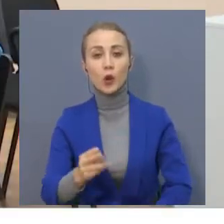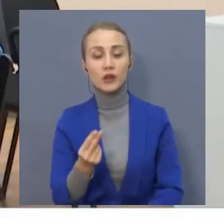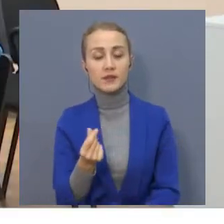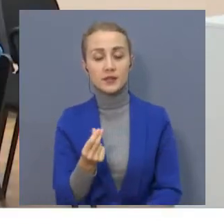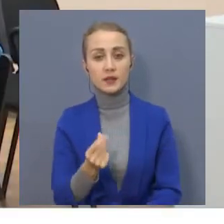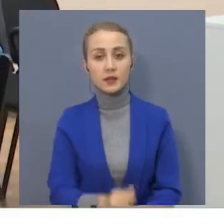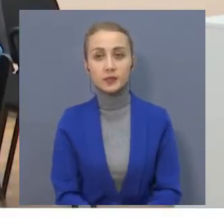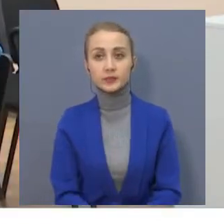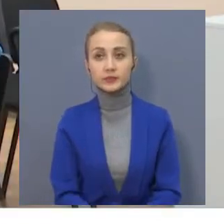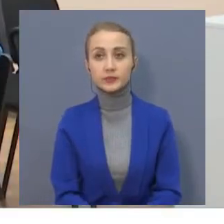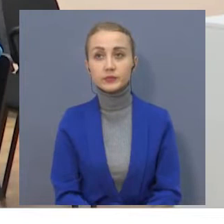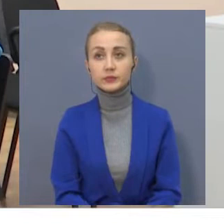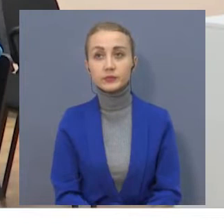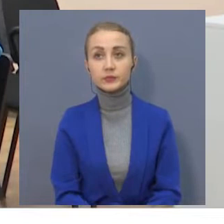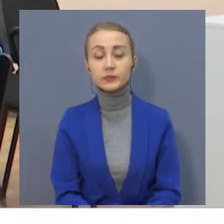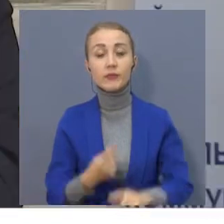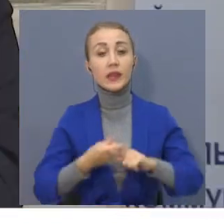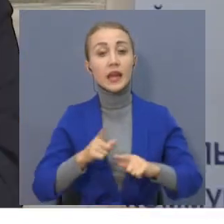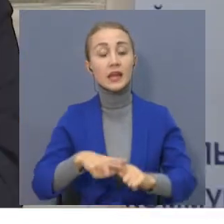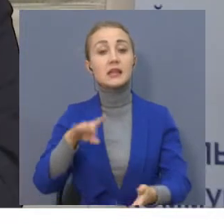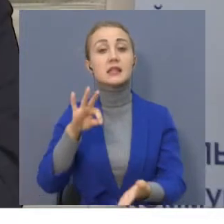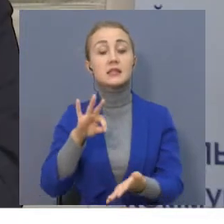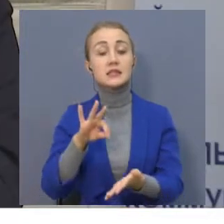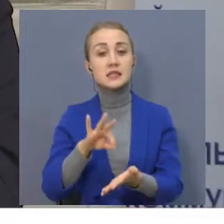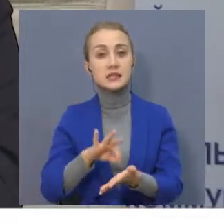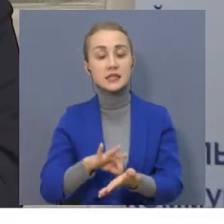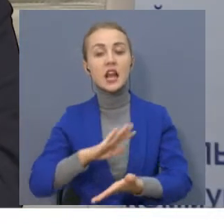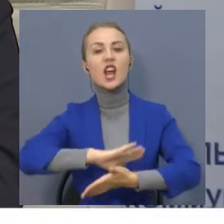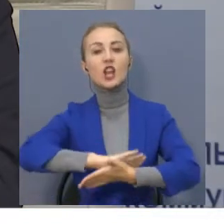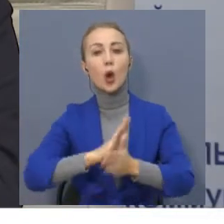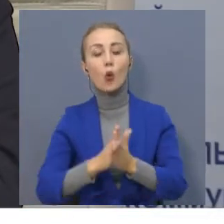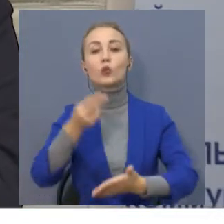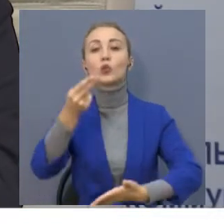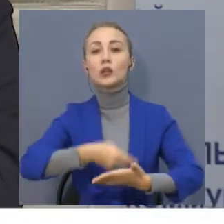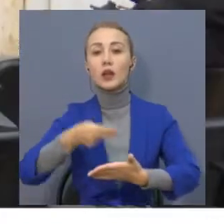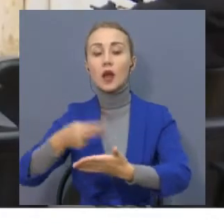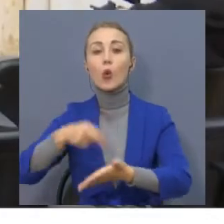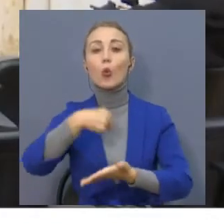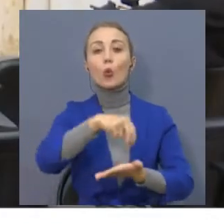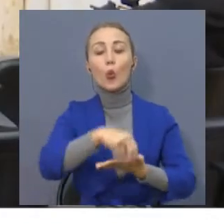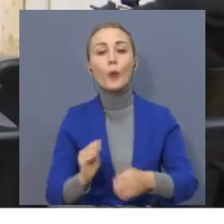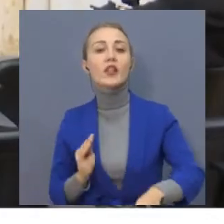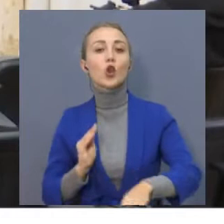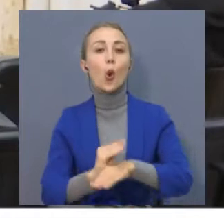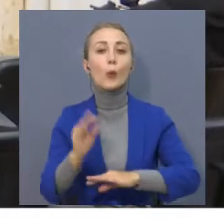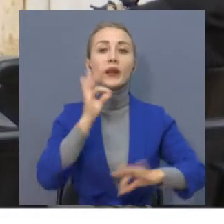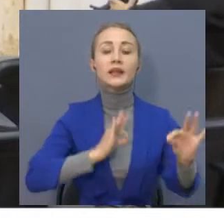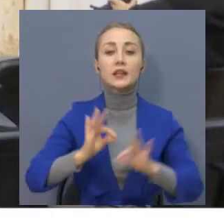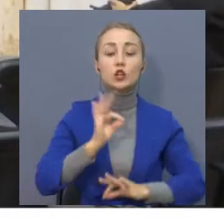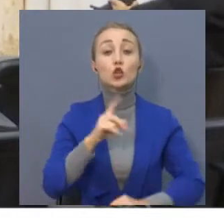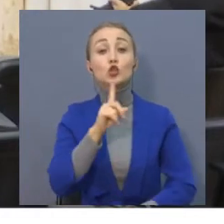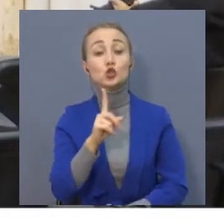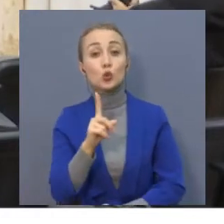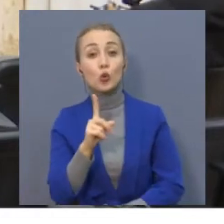Облыс қазынасынан пандемияға қарсы күреске 166 миллион теңге қаржы бөлінген. Бұл қаражатқа қосымша дәрі-дәрмек сатып алу жөнінде келісім